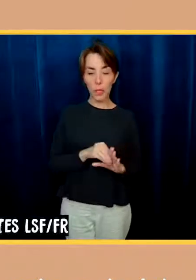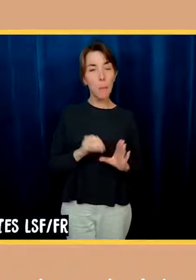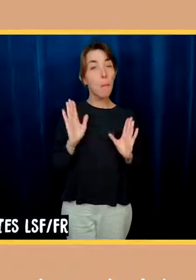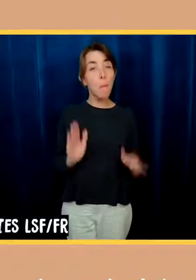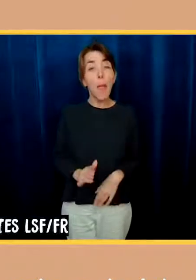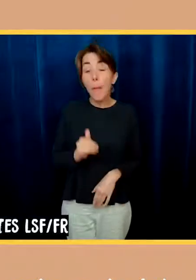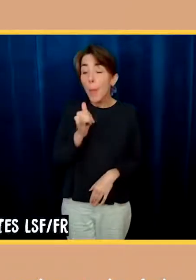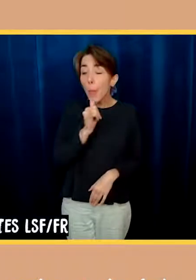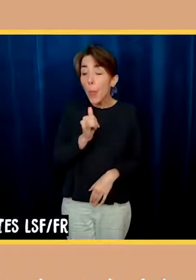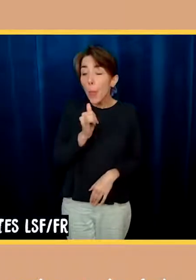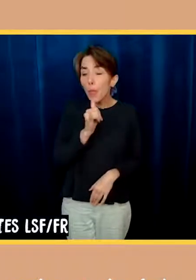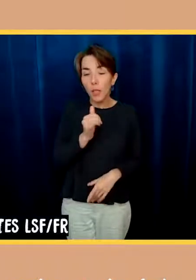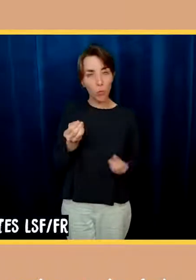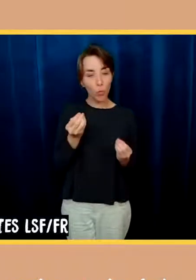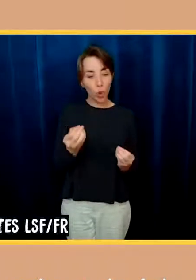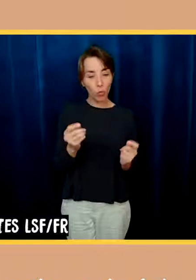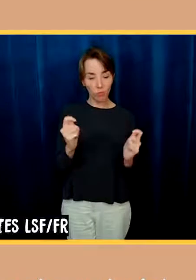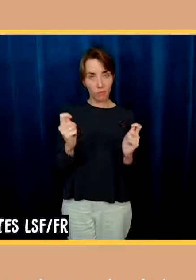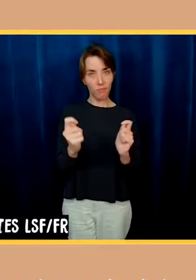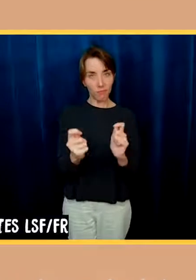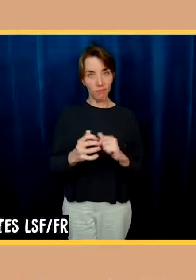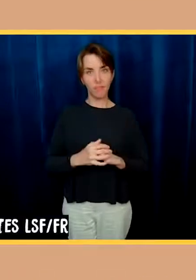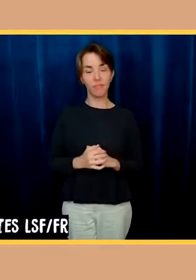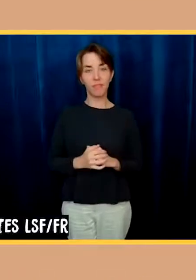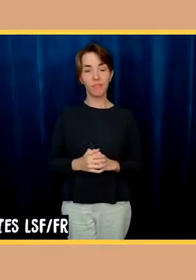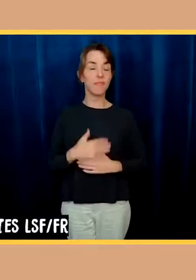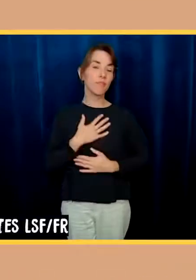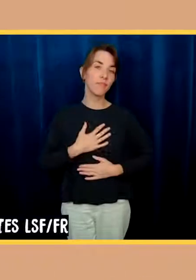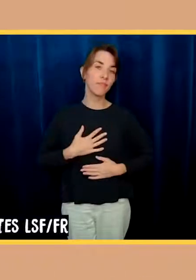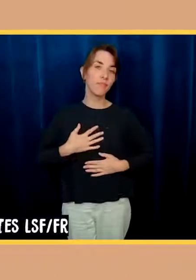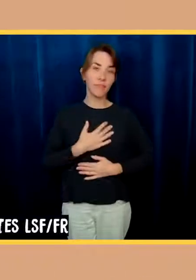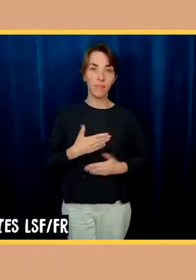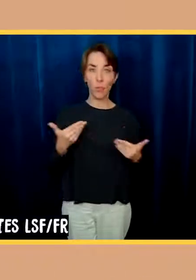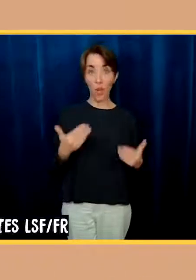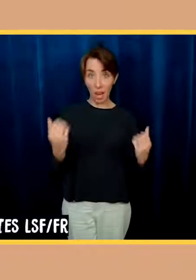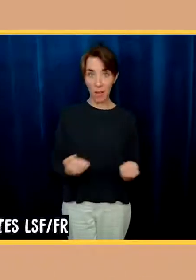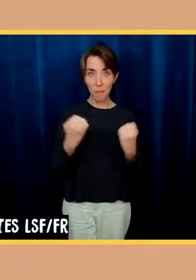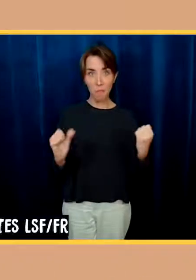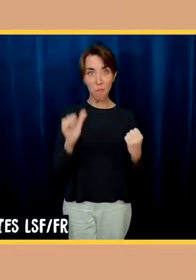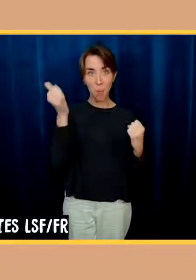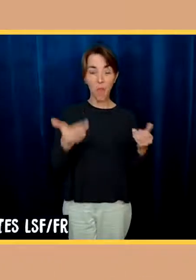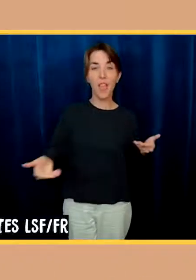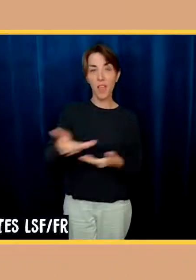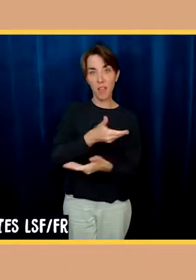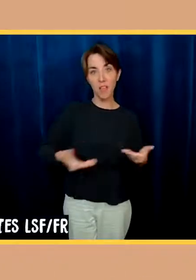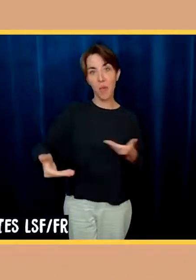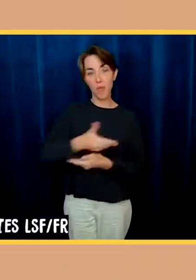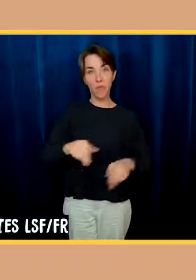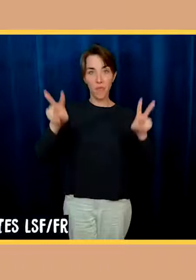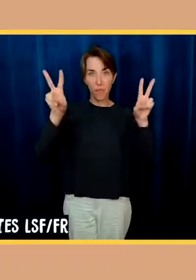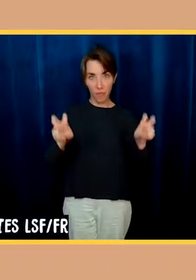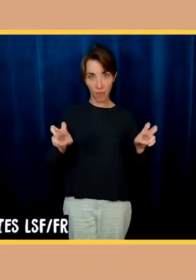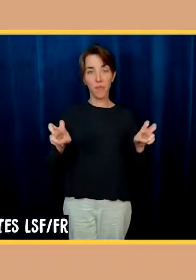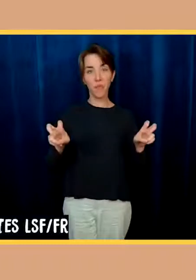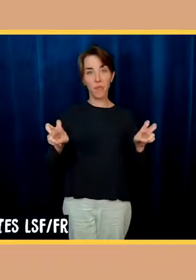soit-elle, va changer quelque chose. » Je suis ravie aujourd'hui d'animer notre première table ronde intitulée «